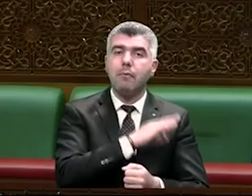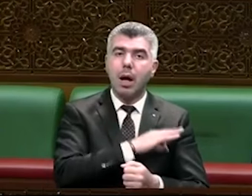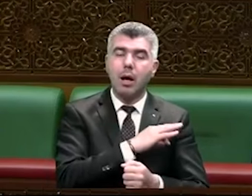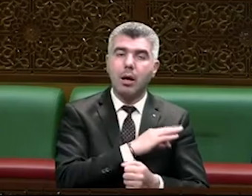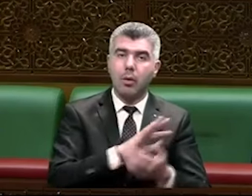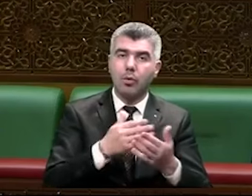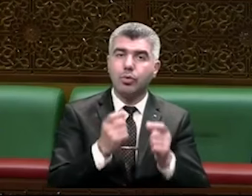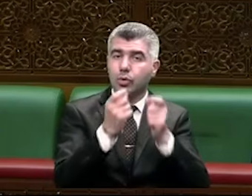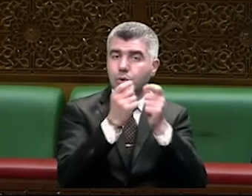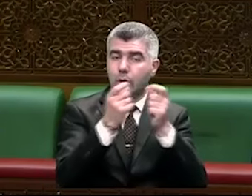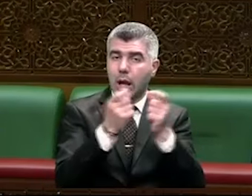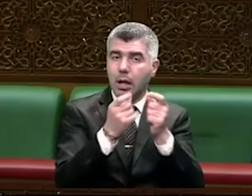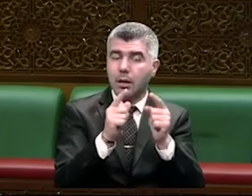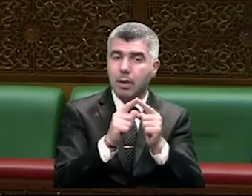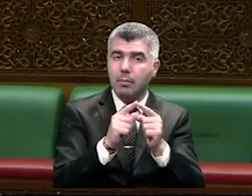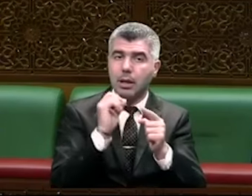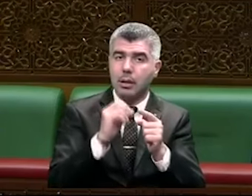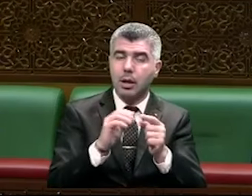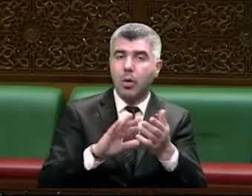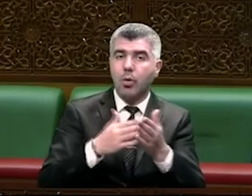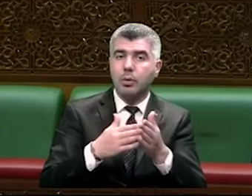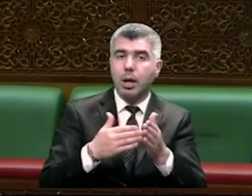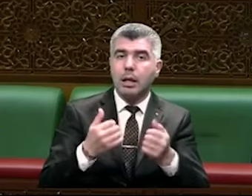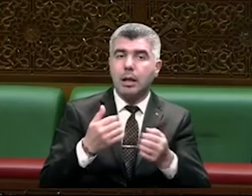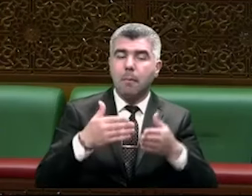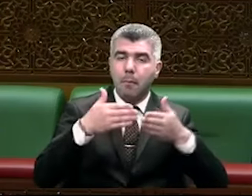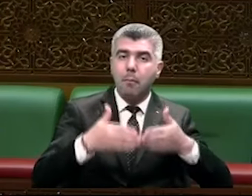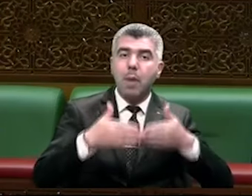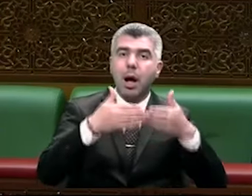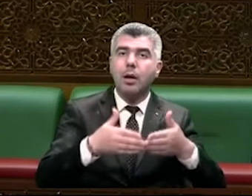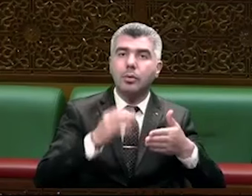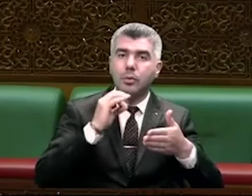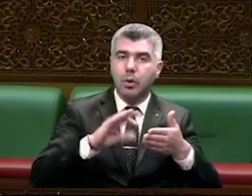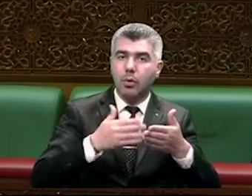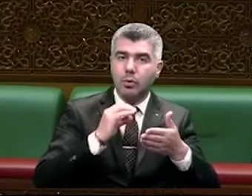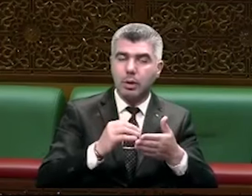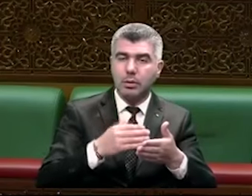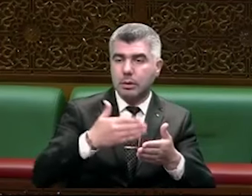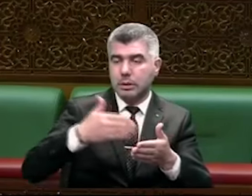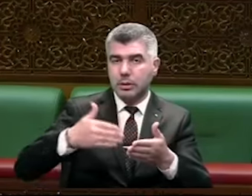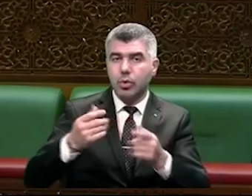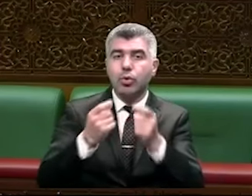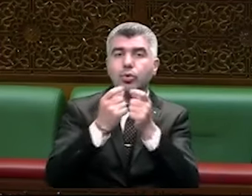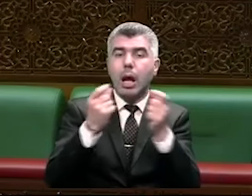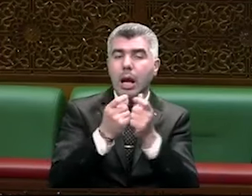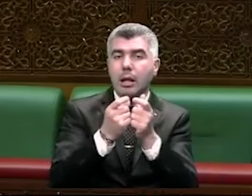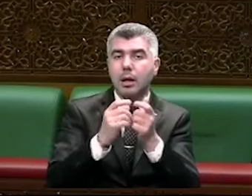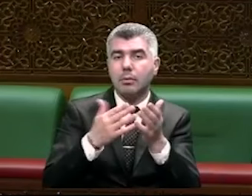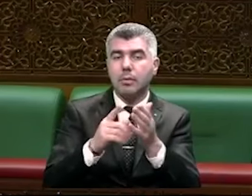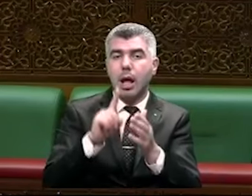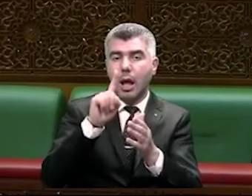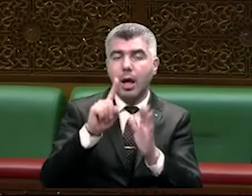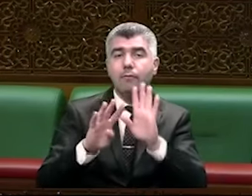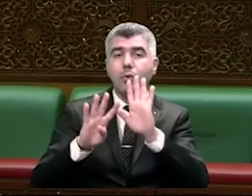هذ الشركه ديال جرف الموانئ او هذ البواخر اللي هي مختصه في جرف الموانئ هي واحد الشركه اللي تاس سنه